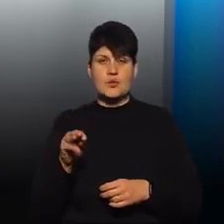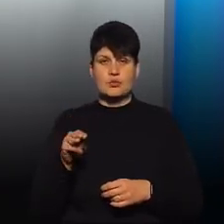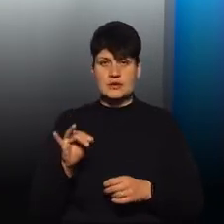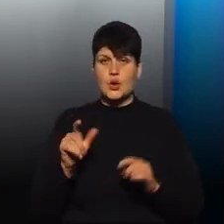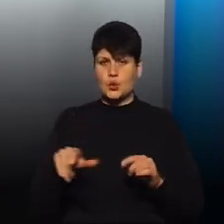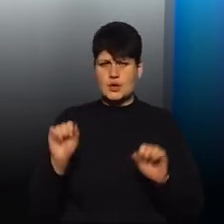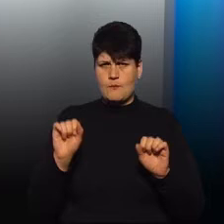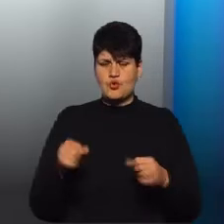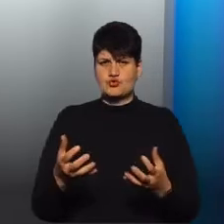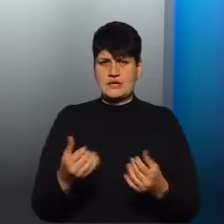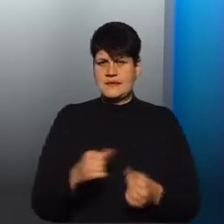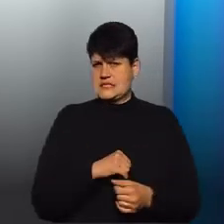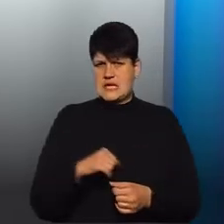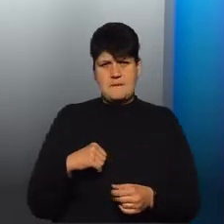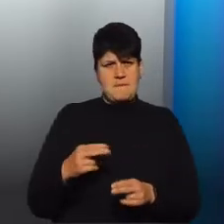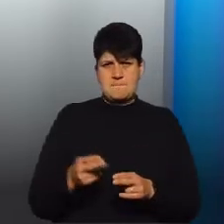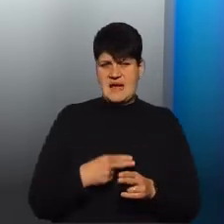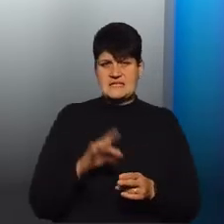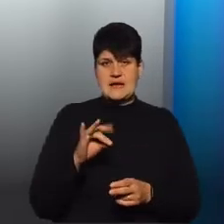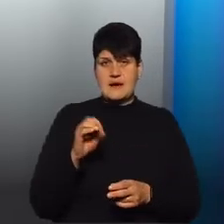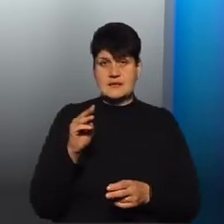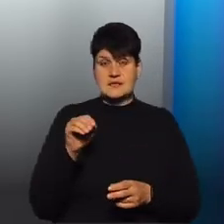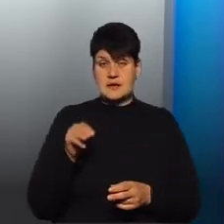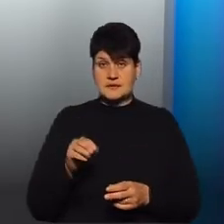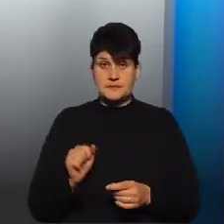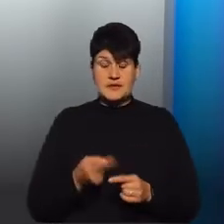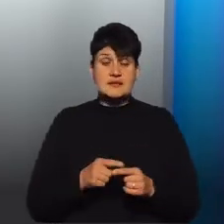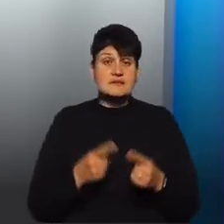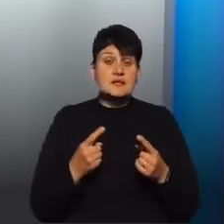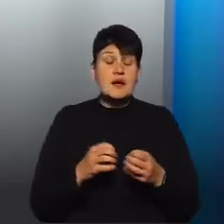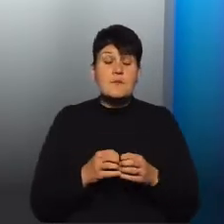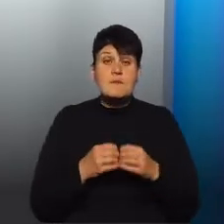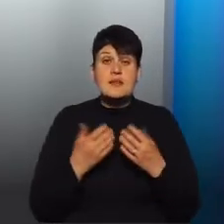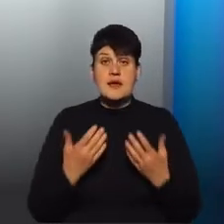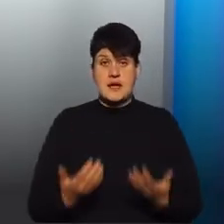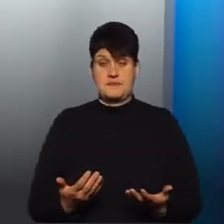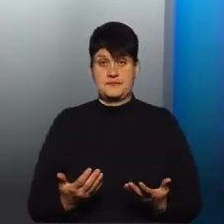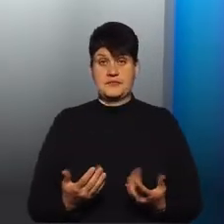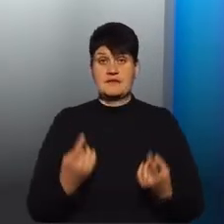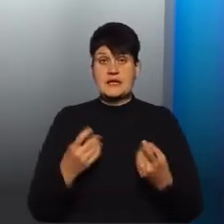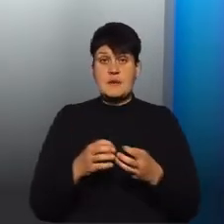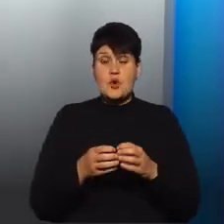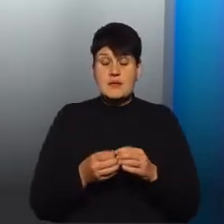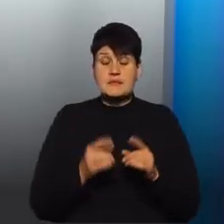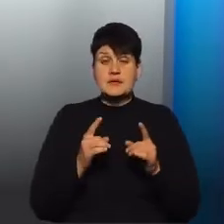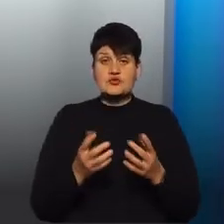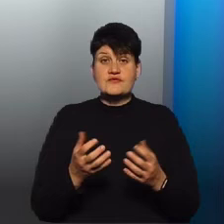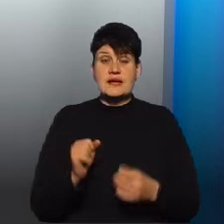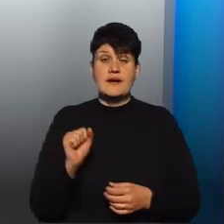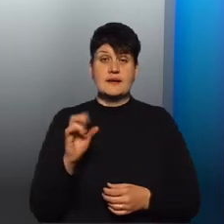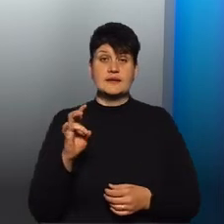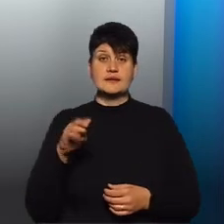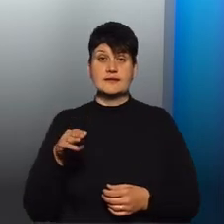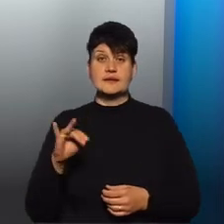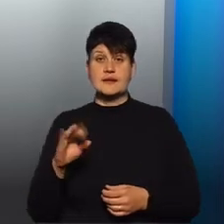собі без рецепта лікаря. І це є шалена проблема. Так? Шалена проблема, якщо навіть взяти антибіотики. Так? Ми